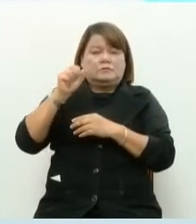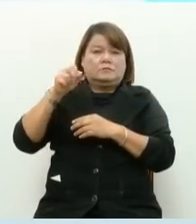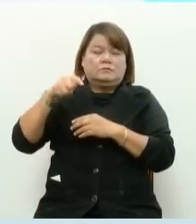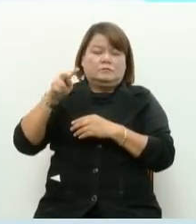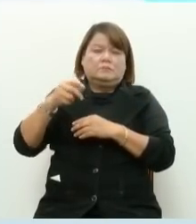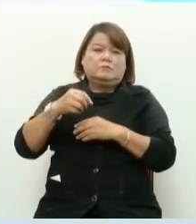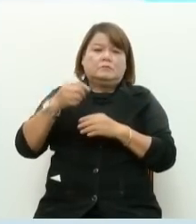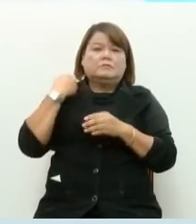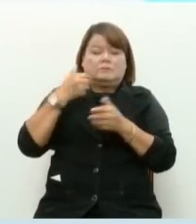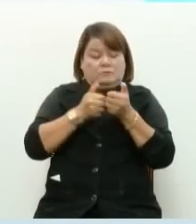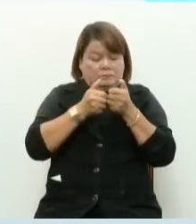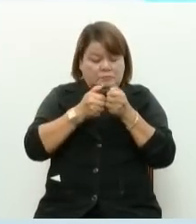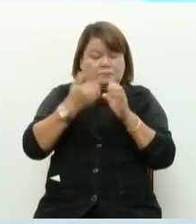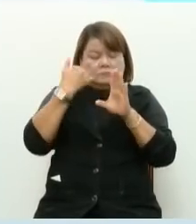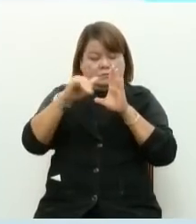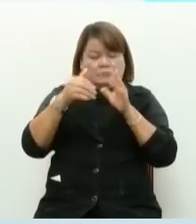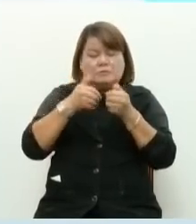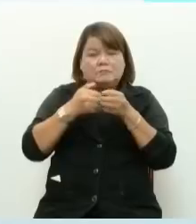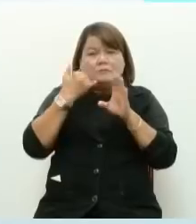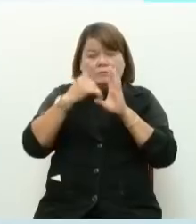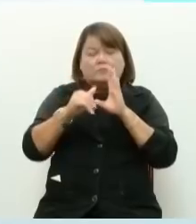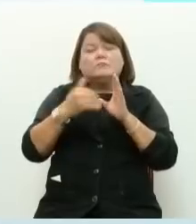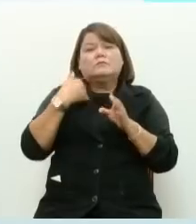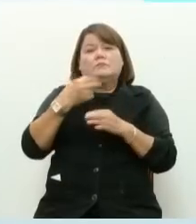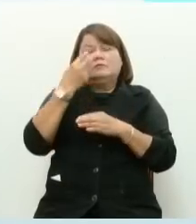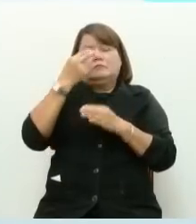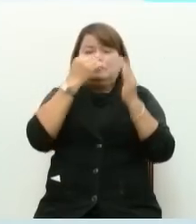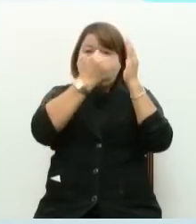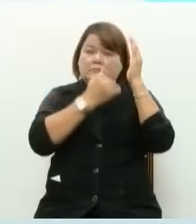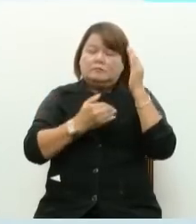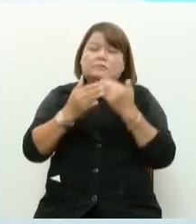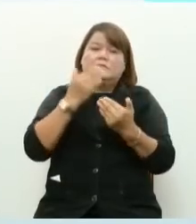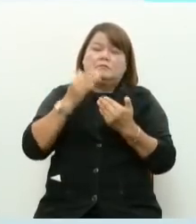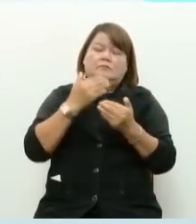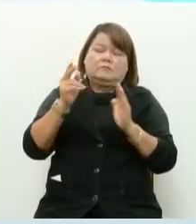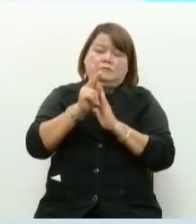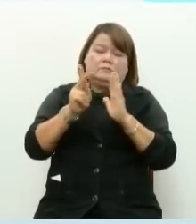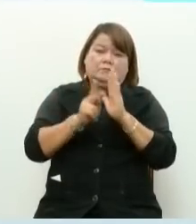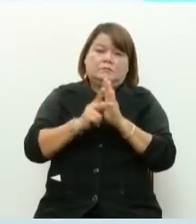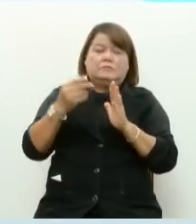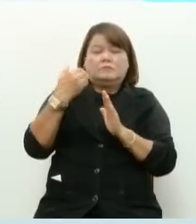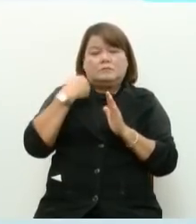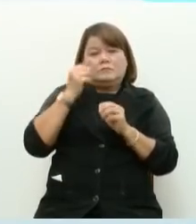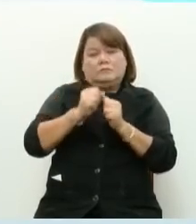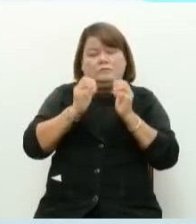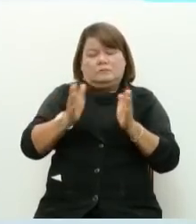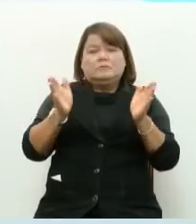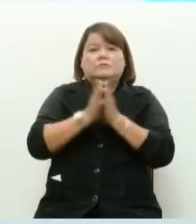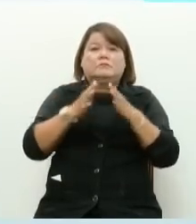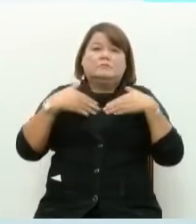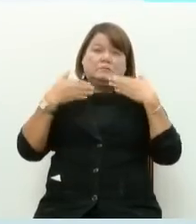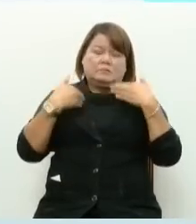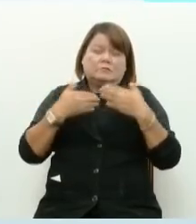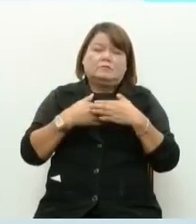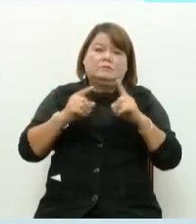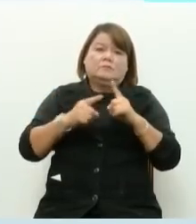รมแชทแอนด์แชร์ที่เกิดขึ้นเป็นประจำในทุกๆสัปดาห์ด้วยขั้นตอนง่ายๆเลยกับกติกานะคะที่จะให้ทุกท่านได้ร่วมสนุกกันเพียงแค่ท่านนั้นนะ